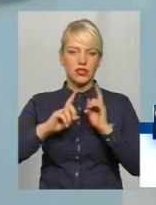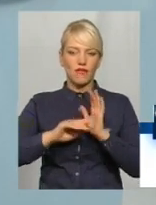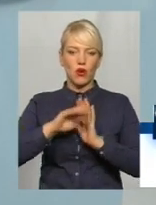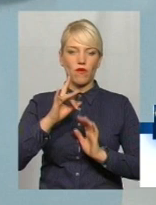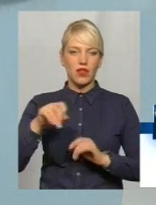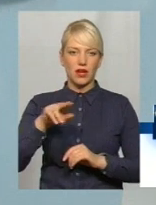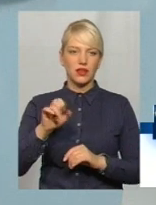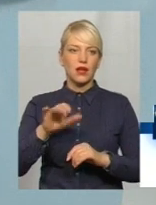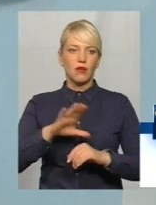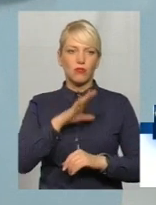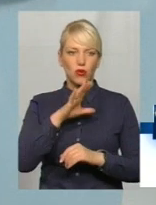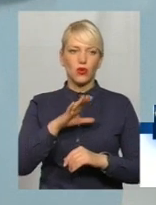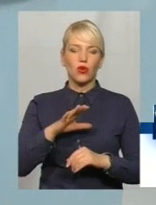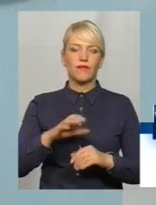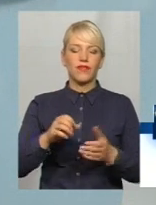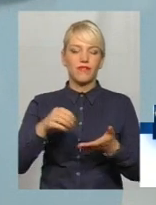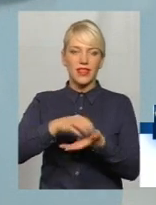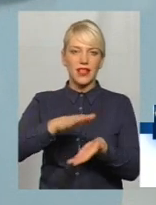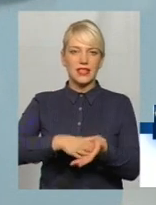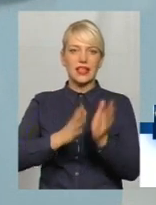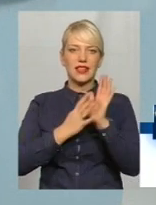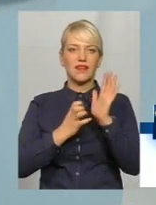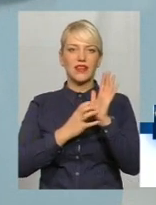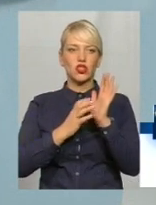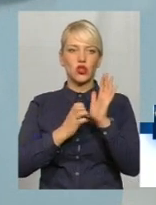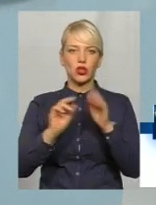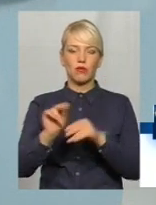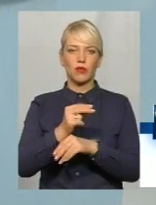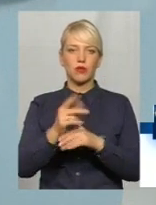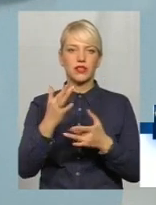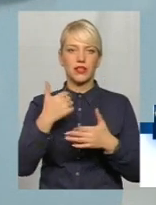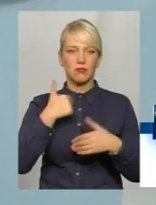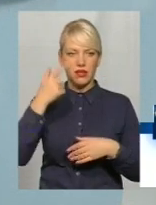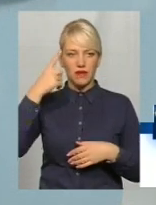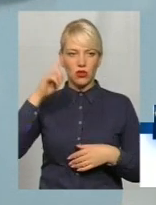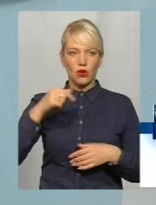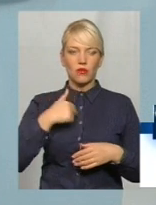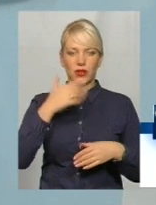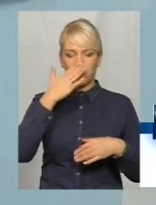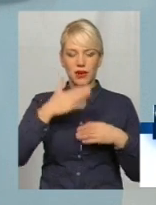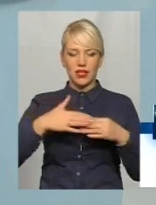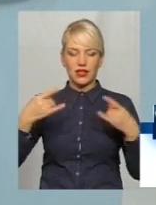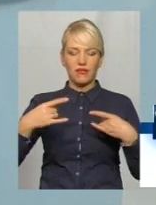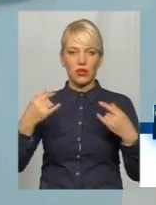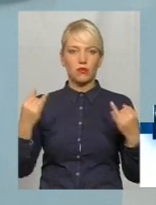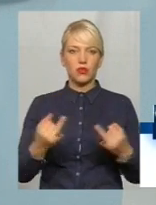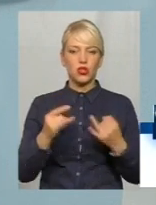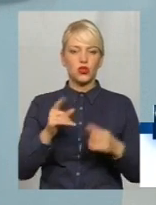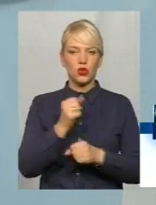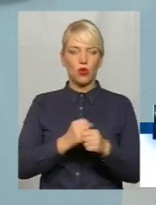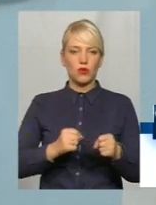було внесено майже 900 поправок. Наскільки мені відомо, я буквально перед ефіром поцікавилась, що